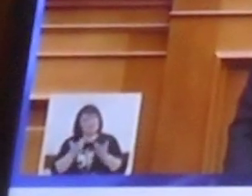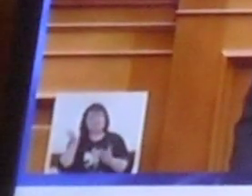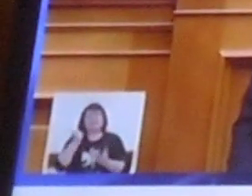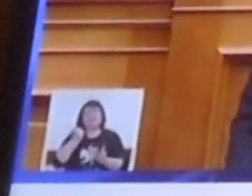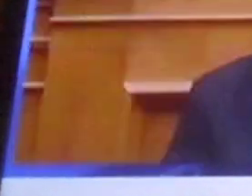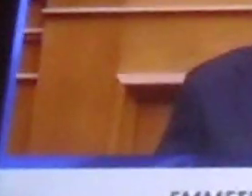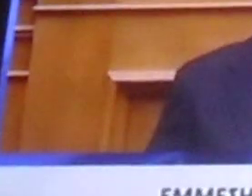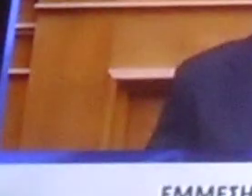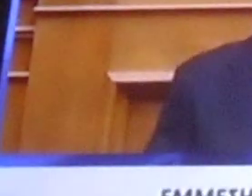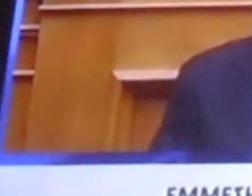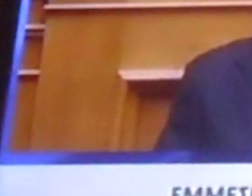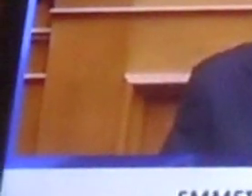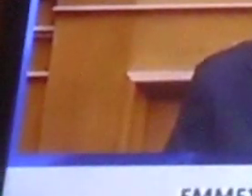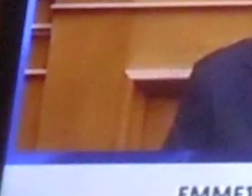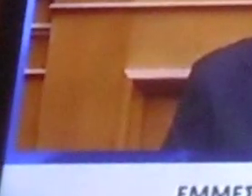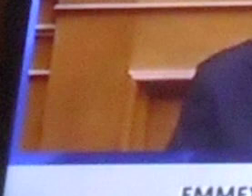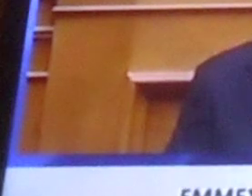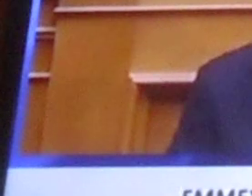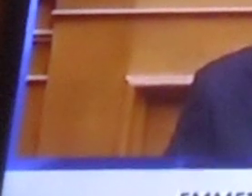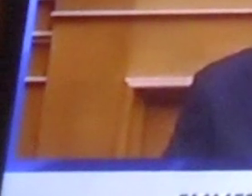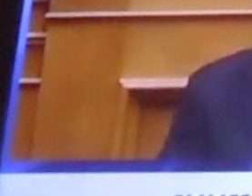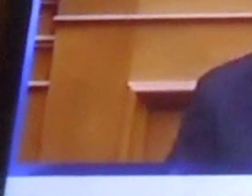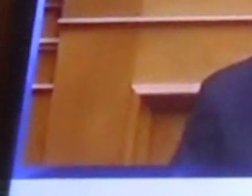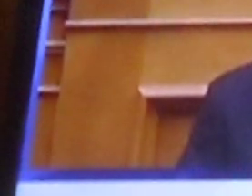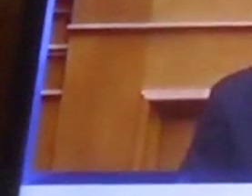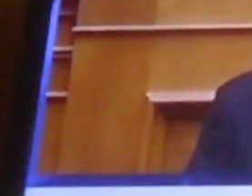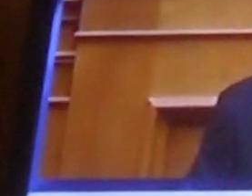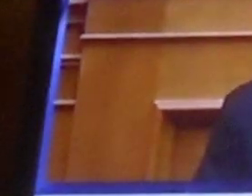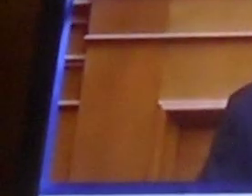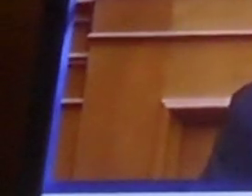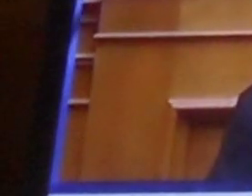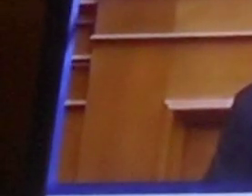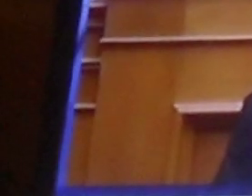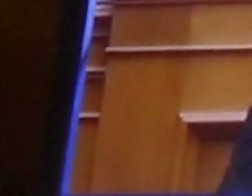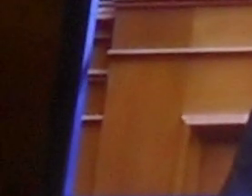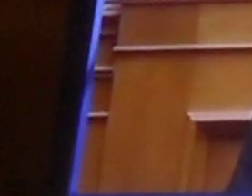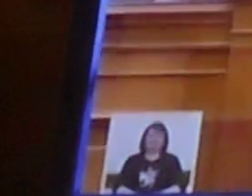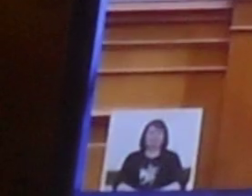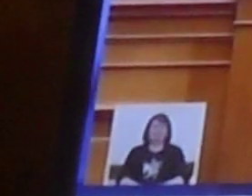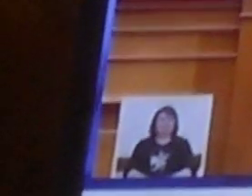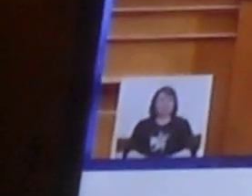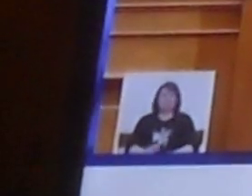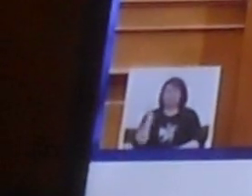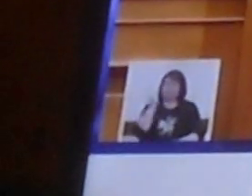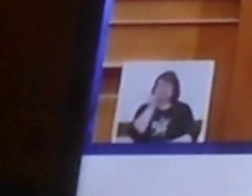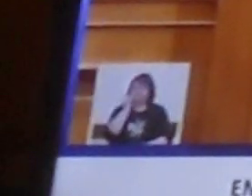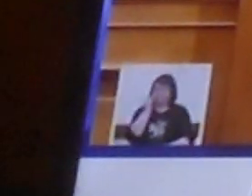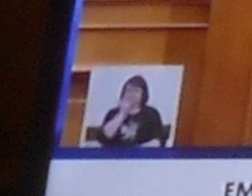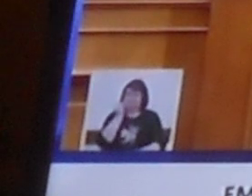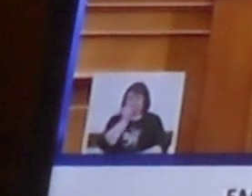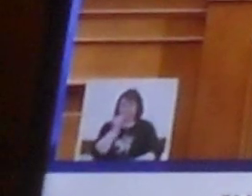βιοποριστούν. Και σε αυτούς δυστυχώς εγκλωβίστηκαν Έλληνες με καρδιά και με ψυχή, γιατί τους